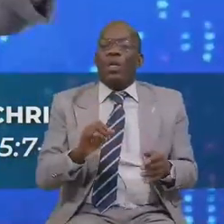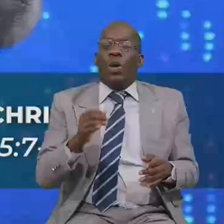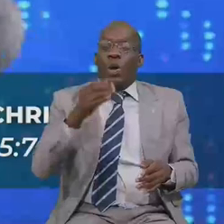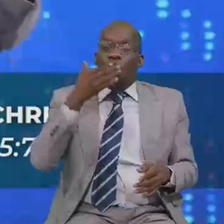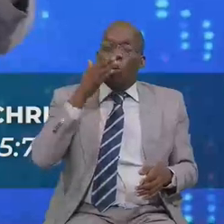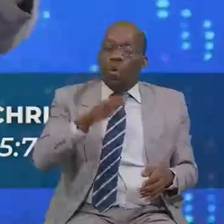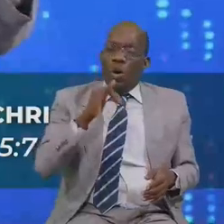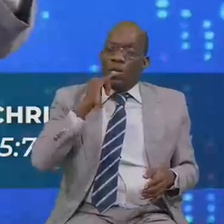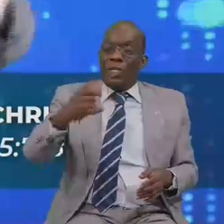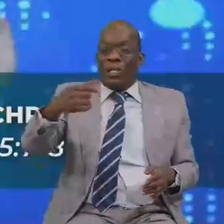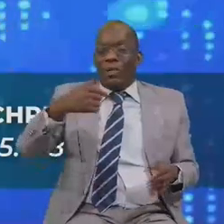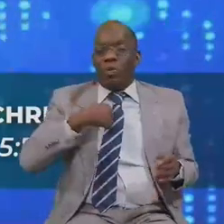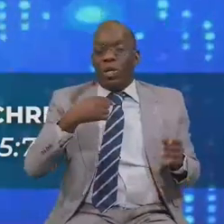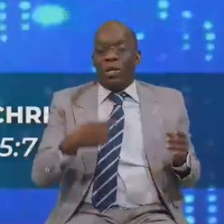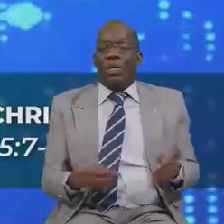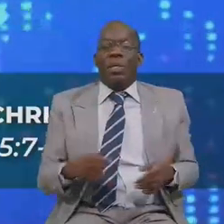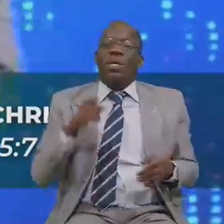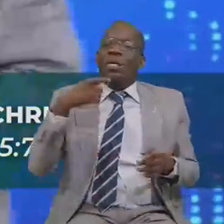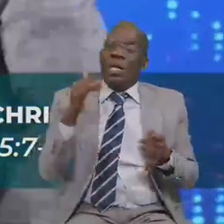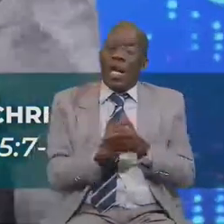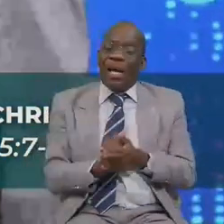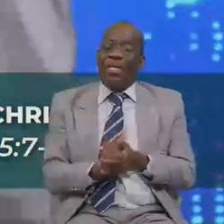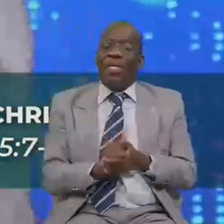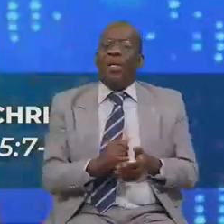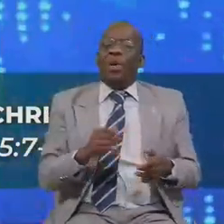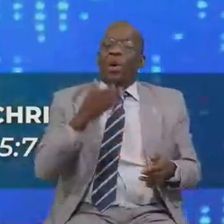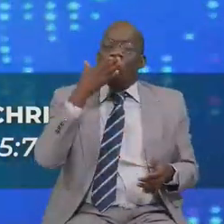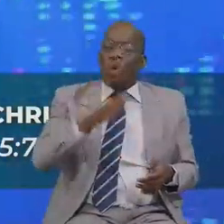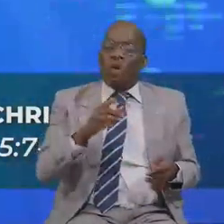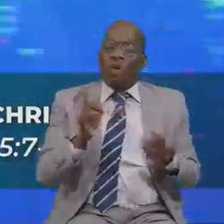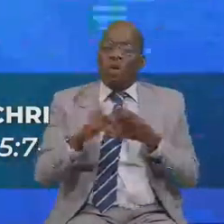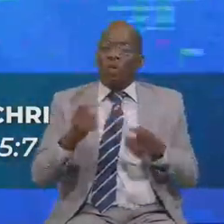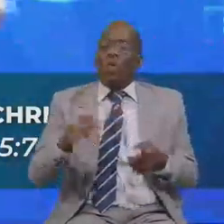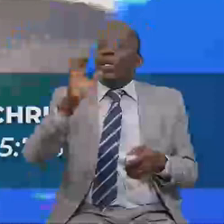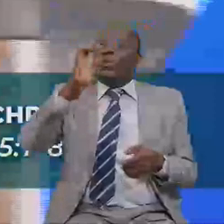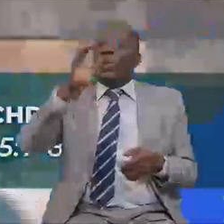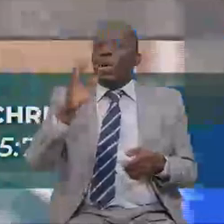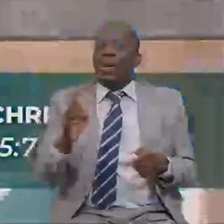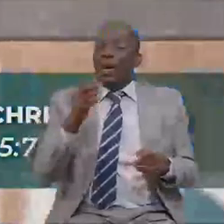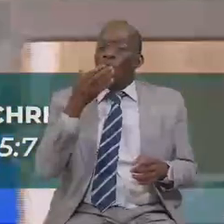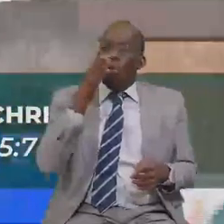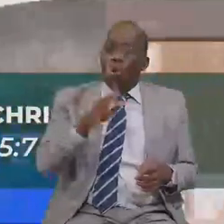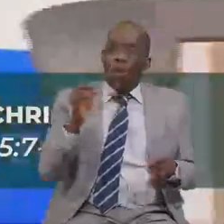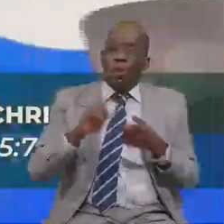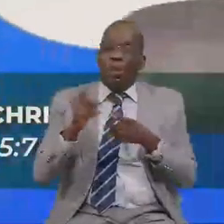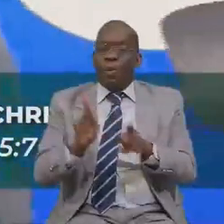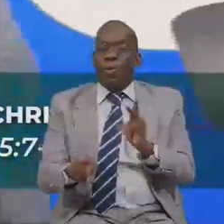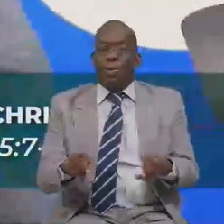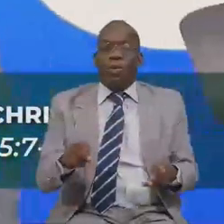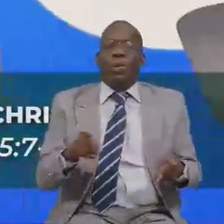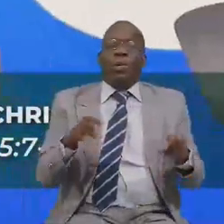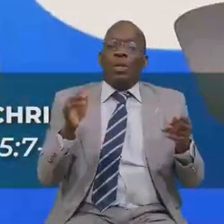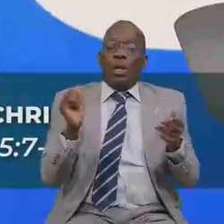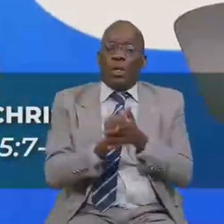plus tôt, malheur au soulard, malheur à ceux qui ajoutent maison sur maison, malheur